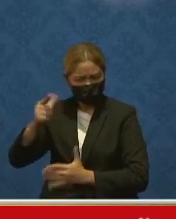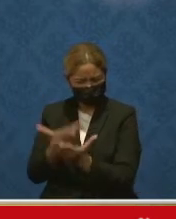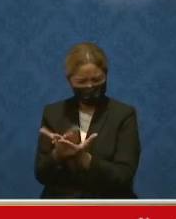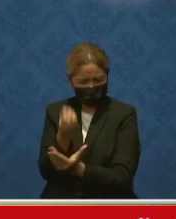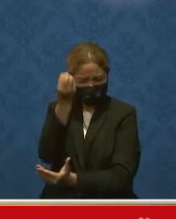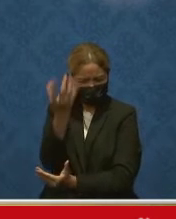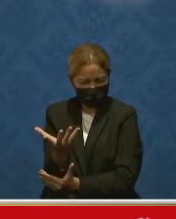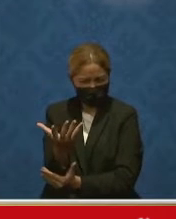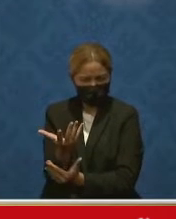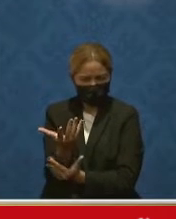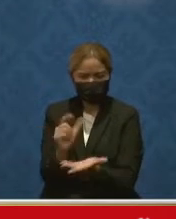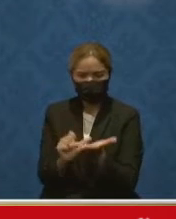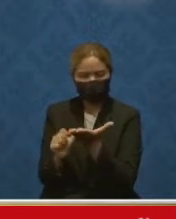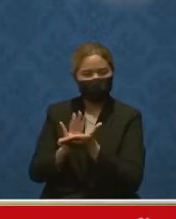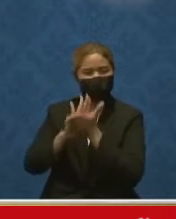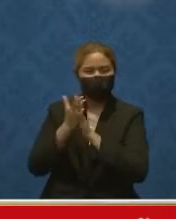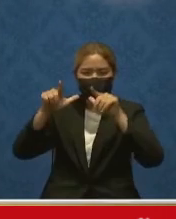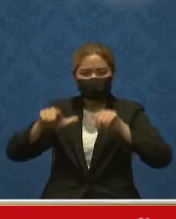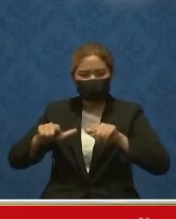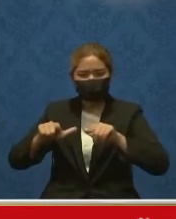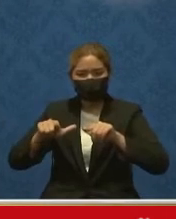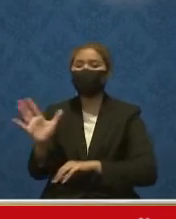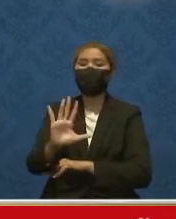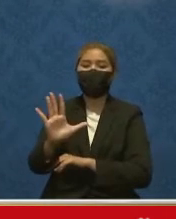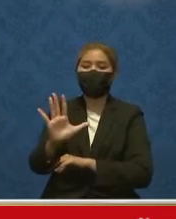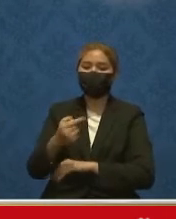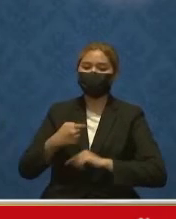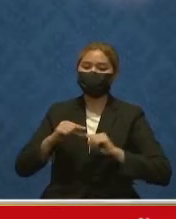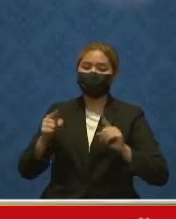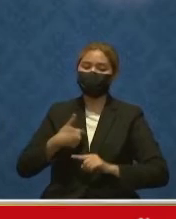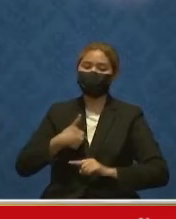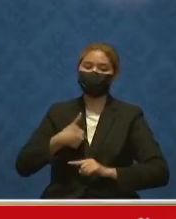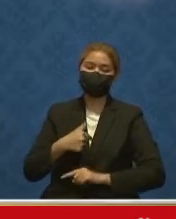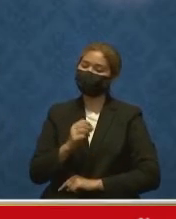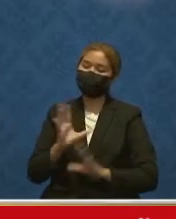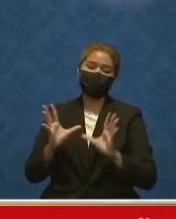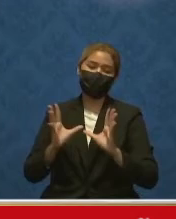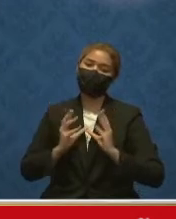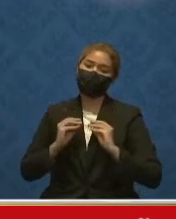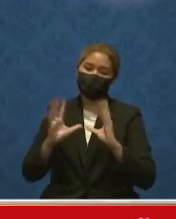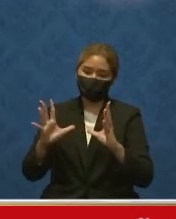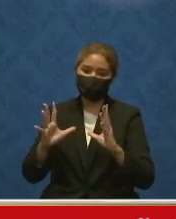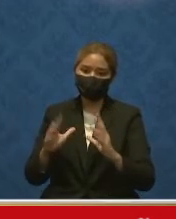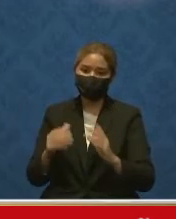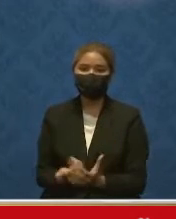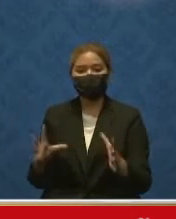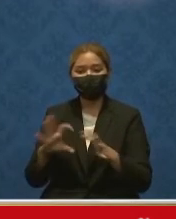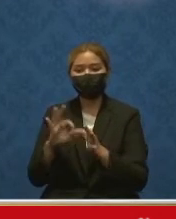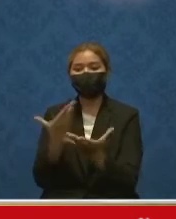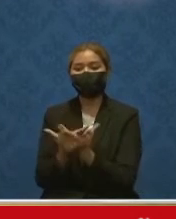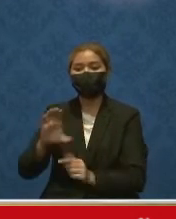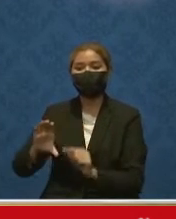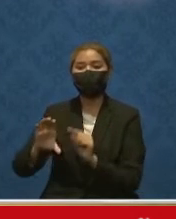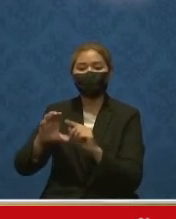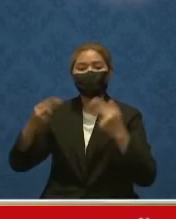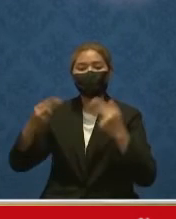หรอกเพราะผมไม่เห็นด้วยจับยังไงก็ไม่เอามันไม่รู้จะเป็นไทยพวกทำยังไงอ่ะทุกวันนี้มันก็พัง